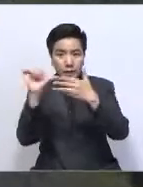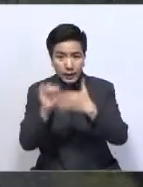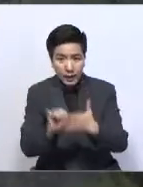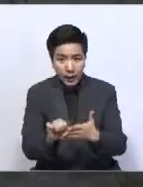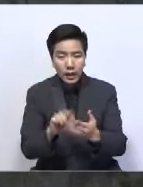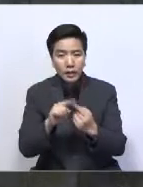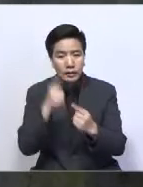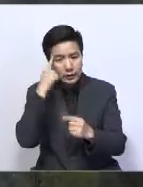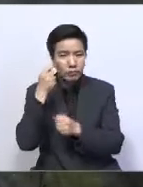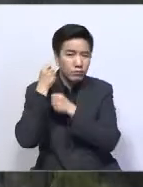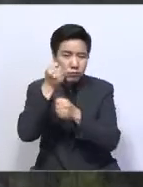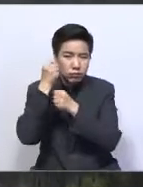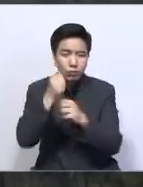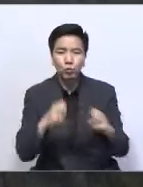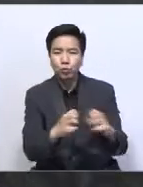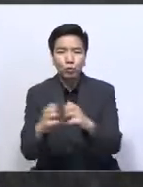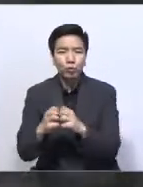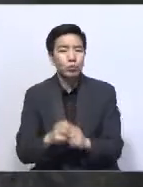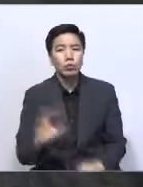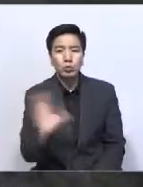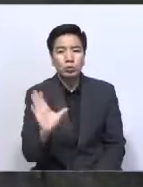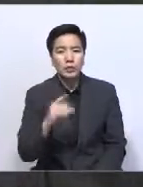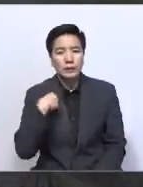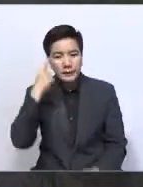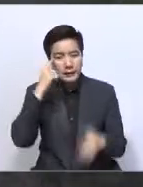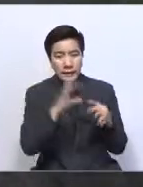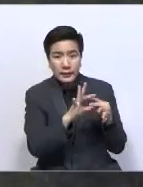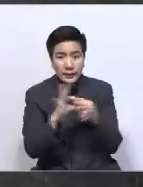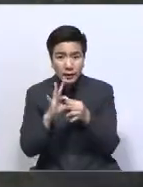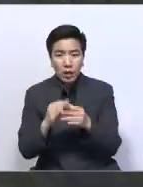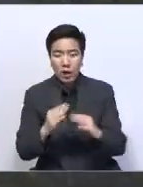ไขโดยไม่ออกมาเดินขบวนให้เกิดความวุ่นวายแล้วก็ไม่นำไปเกี่ยวพัน